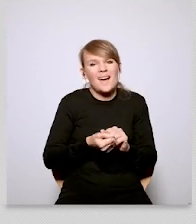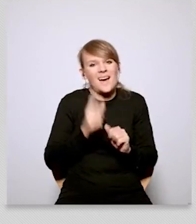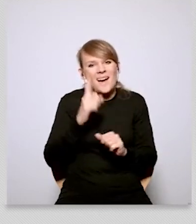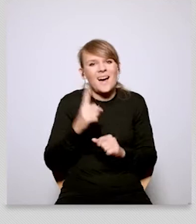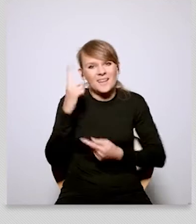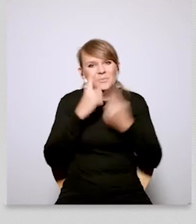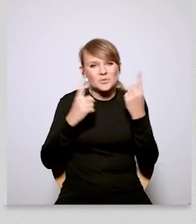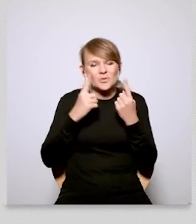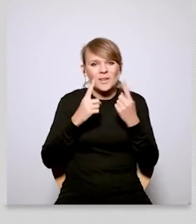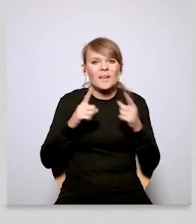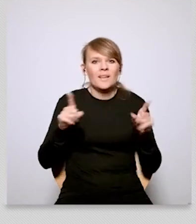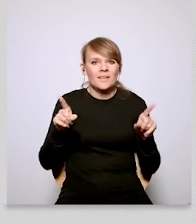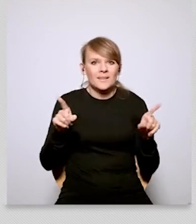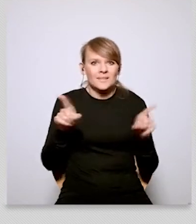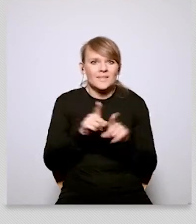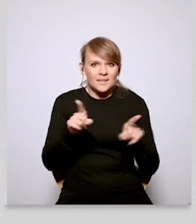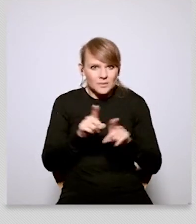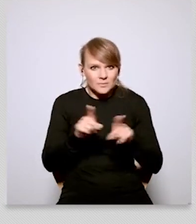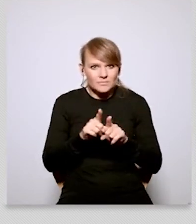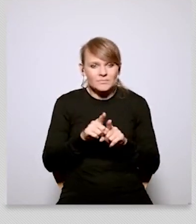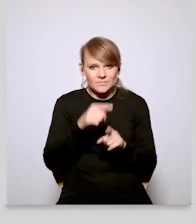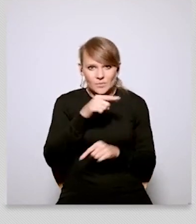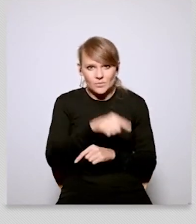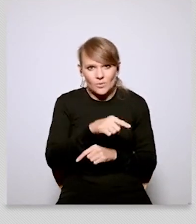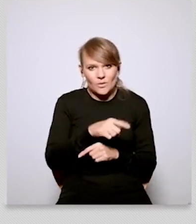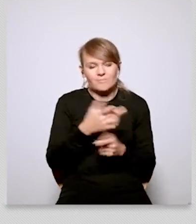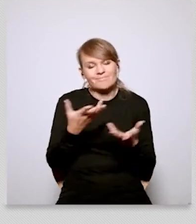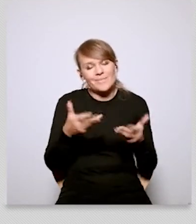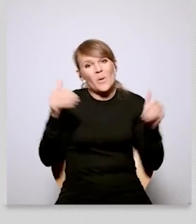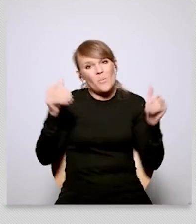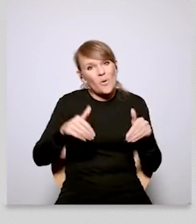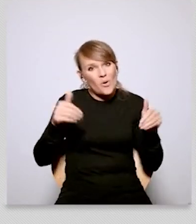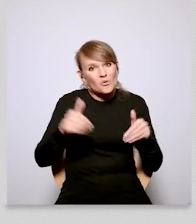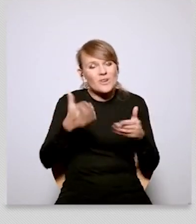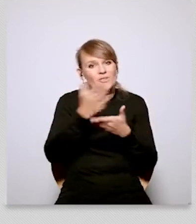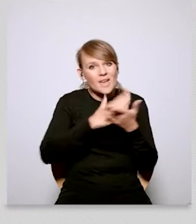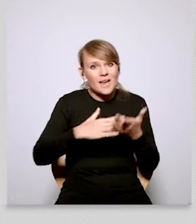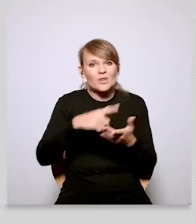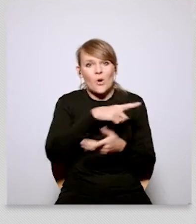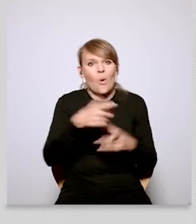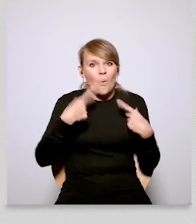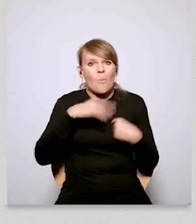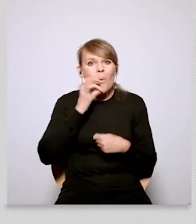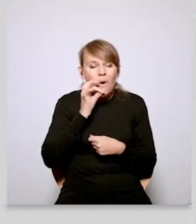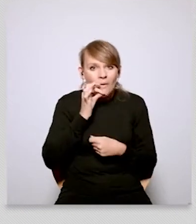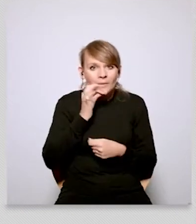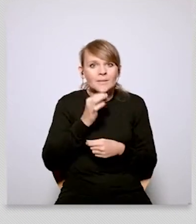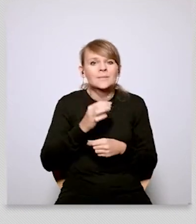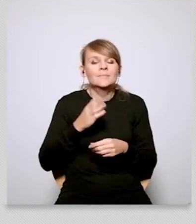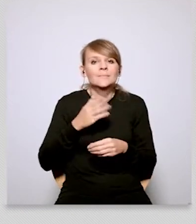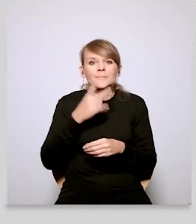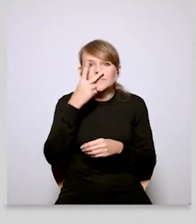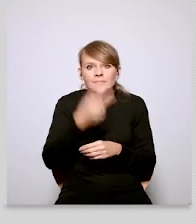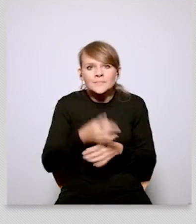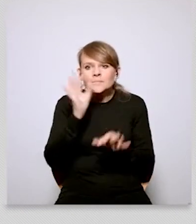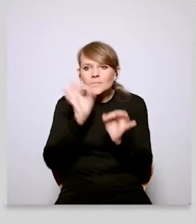również obszar i spora sfera, która może spowodować, że jednak część z tych młodych ludzi, jak już przejdziemy do szczegółów,